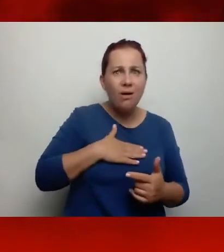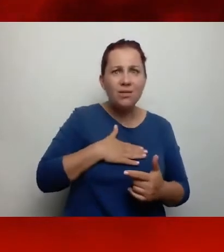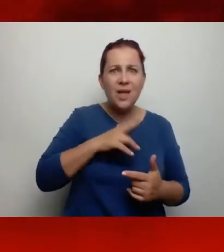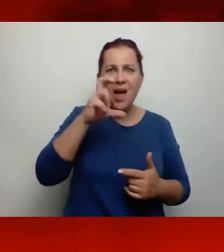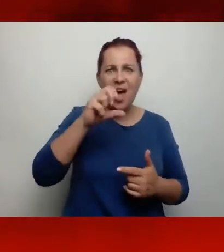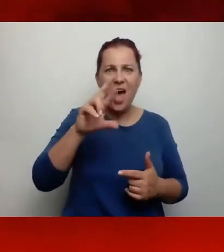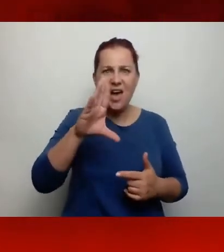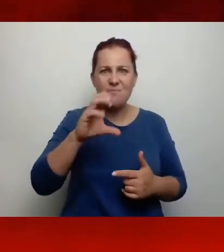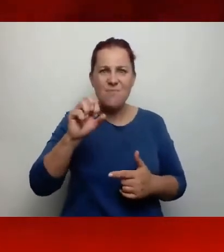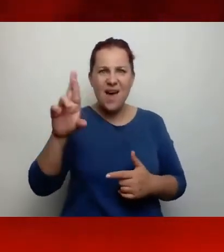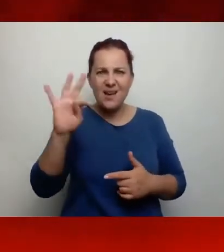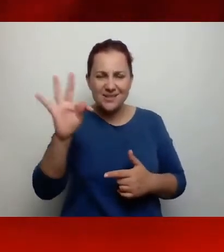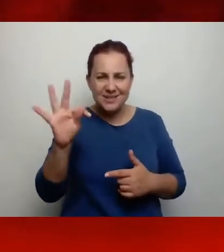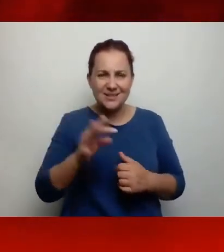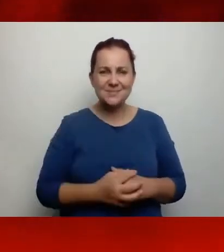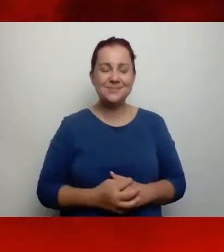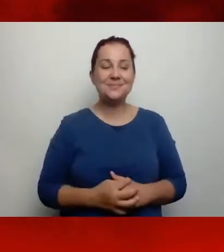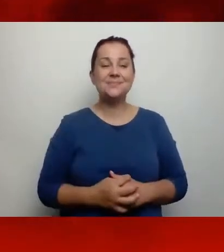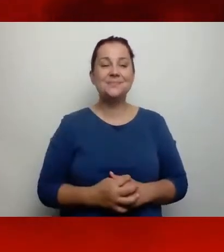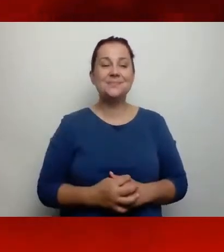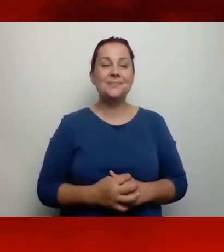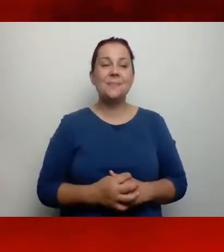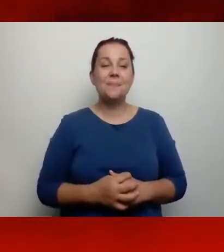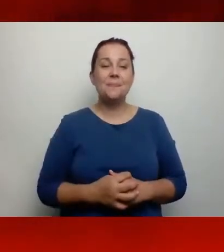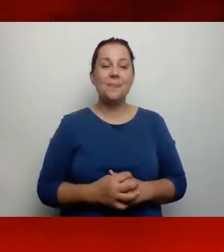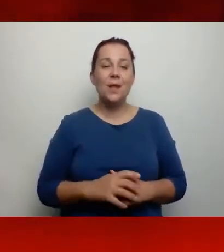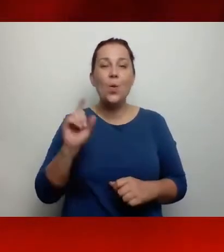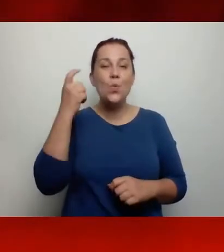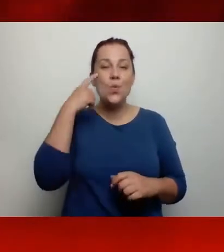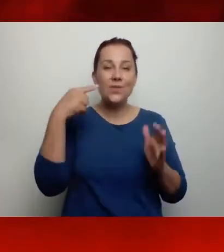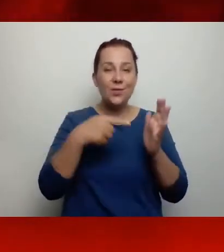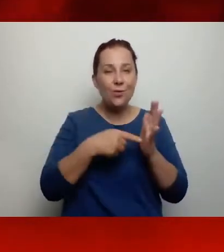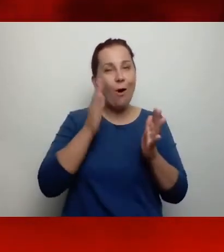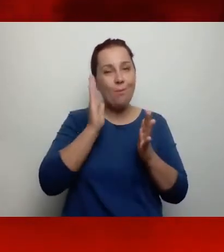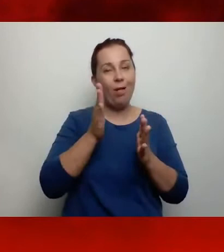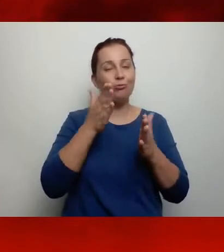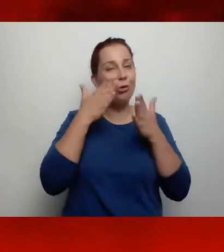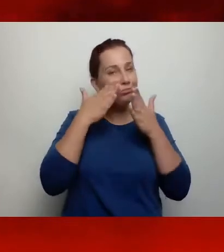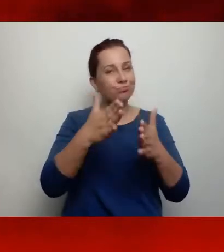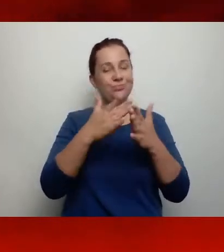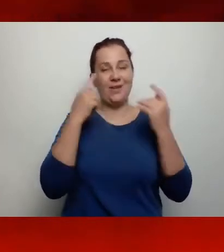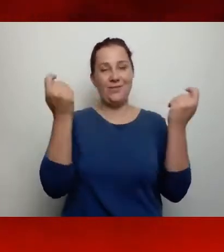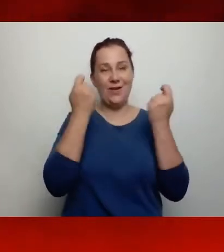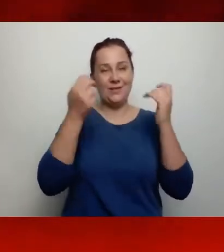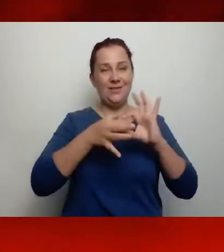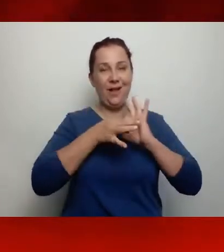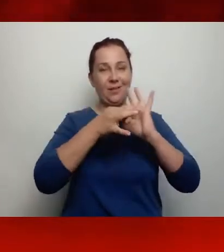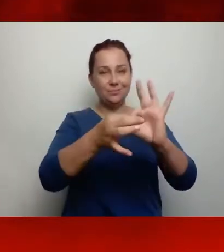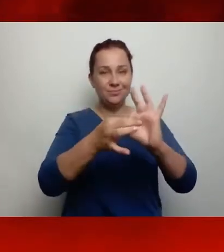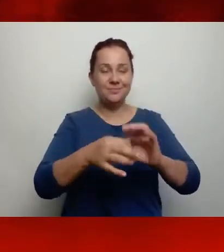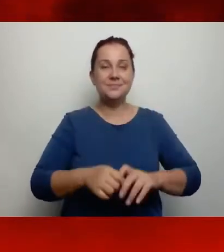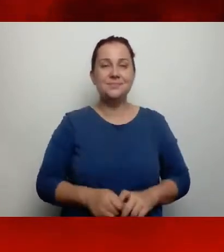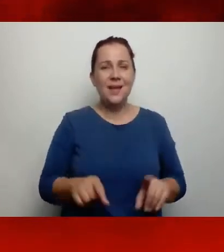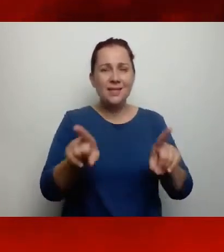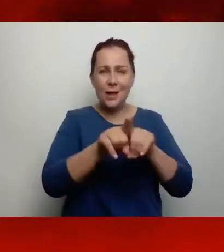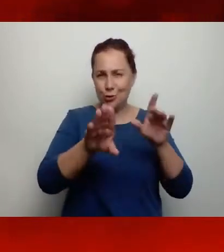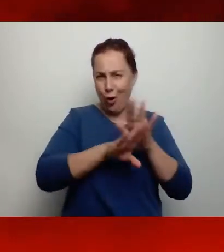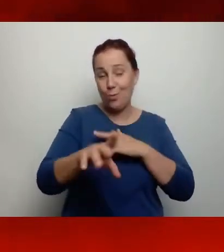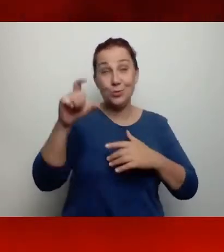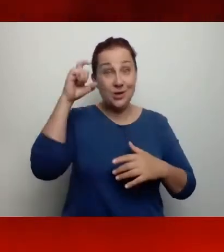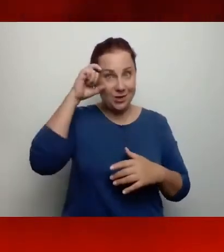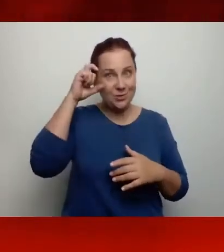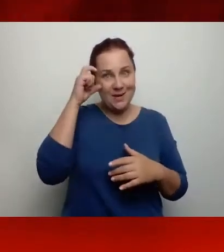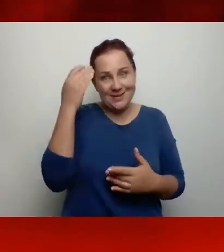Staszewskim, w sobotę o Herbercie. Szczególnie im będzie poświęcony festiwal. No oczywiście im, oprócz Jacka Kaczmarskiego, który